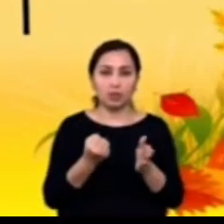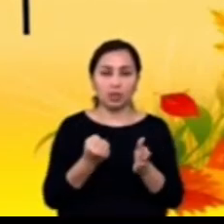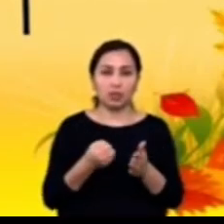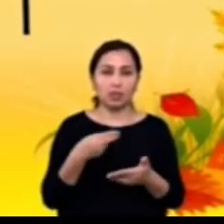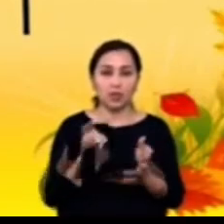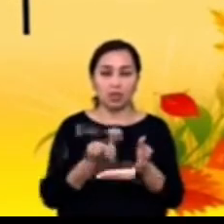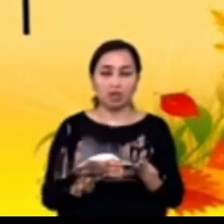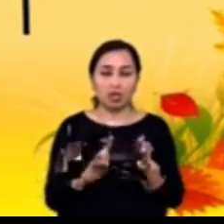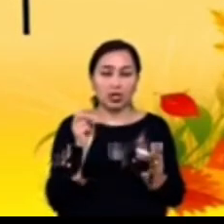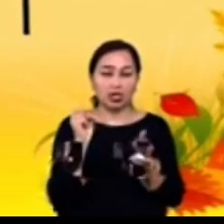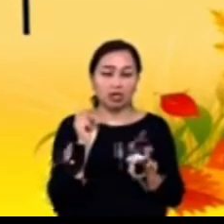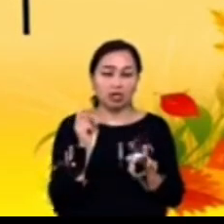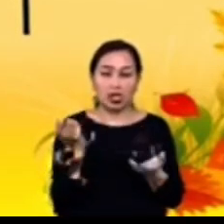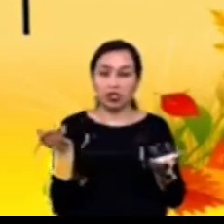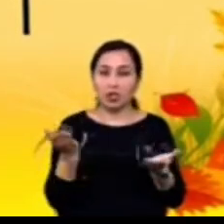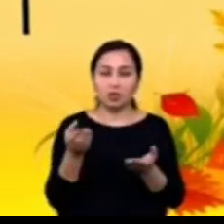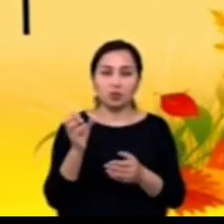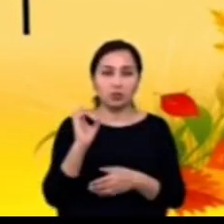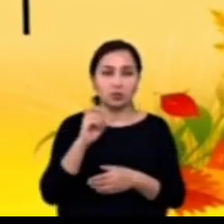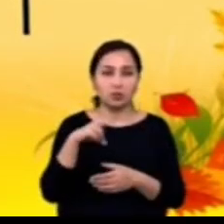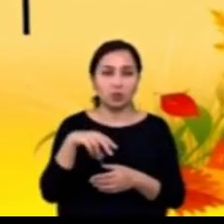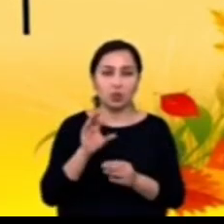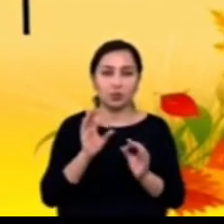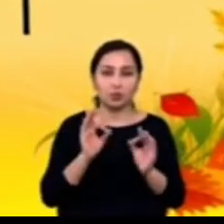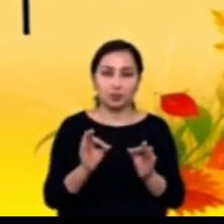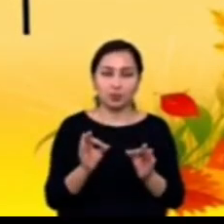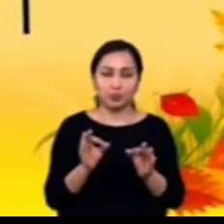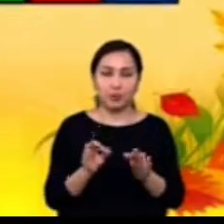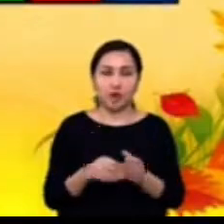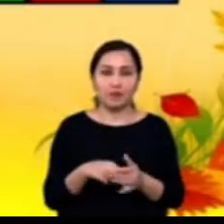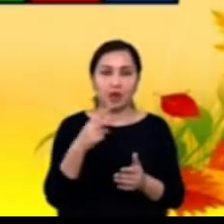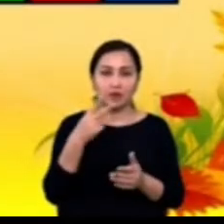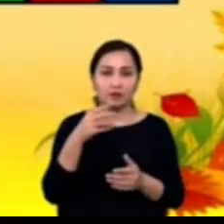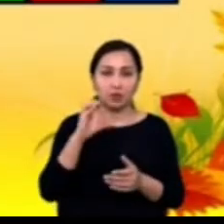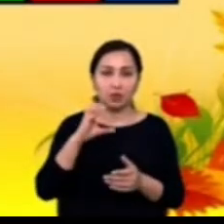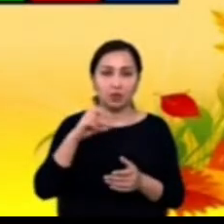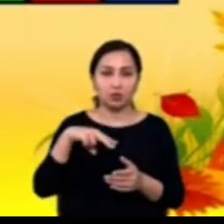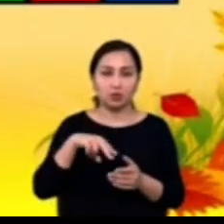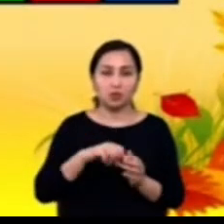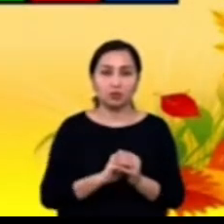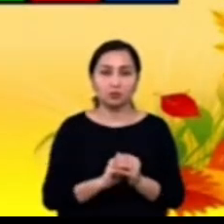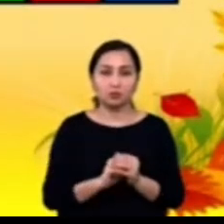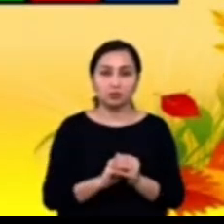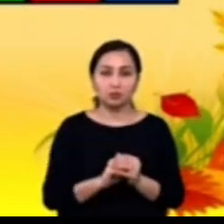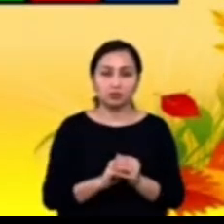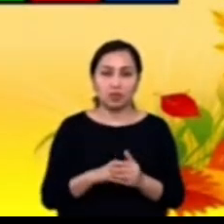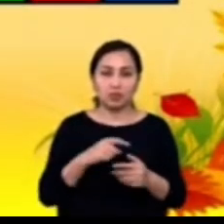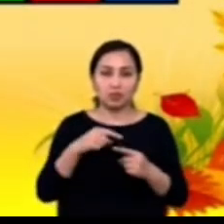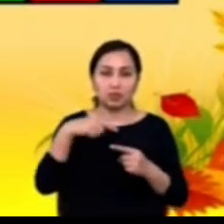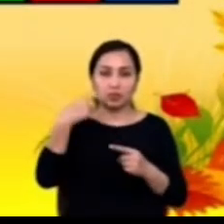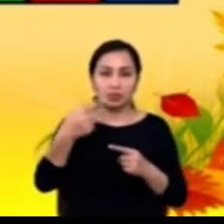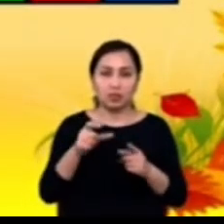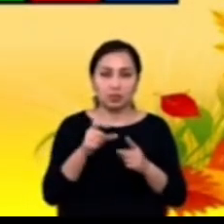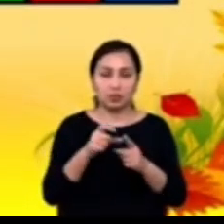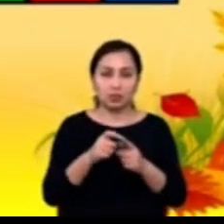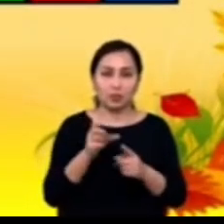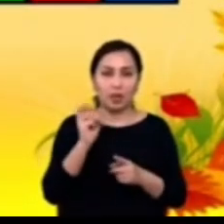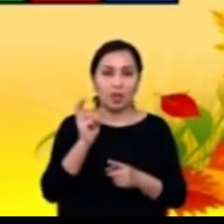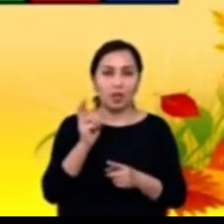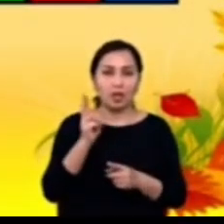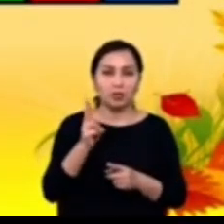на какой слог? Правильно, на второй слог. Следующее слово –